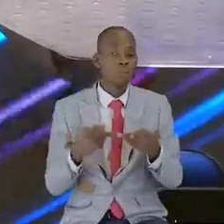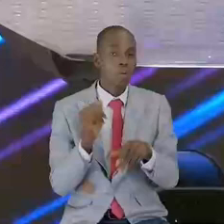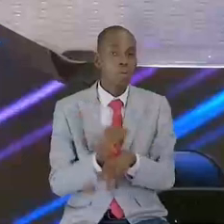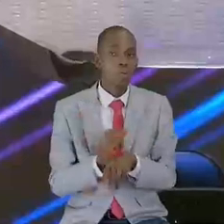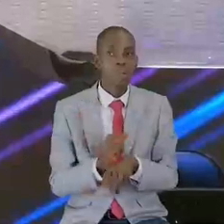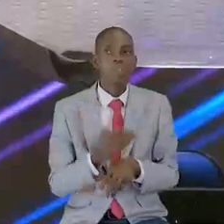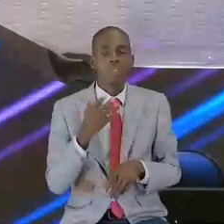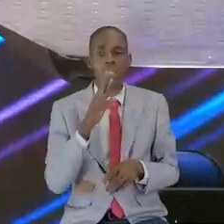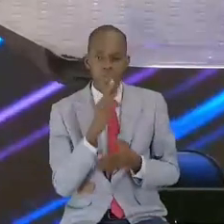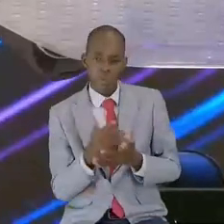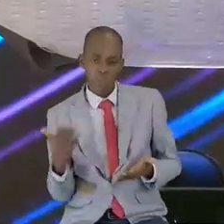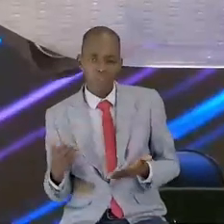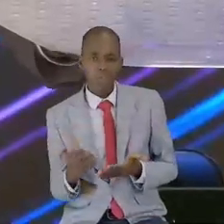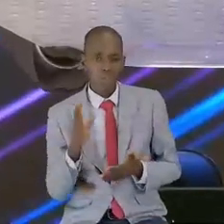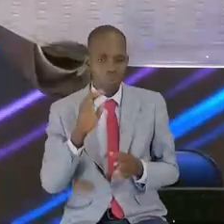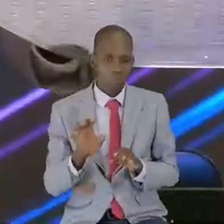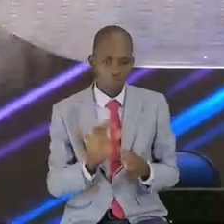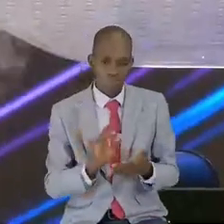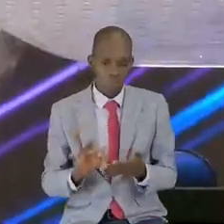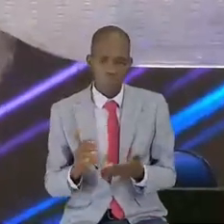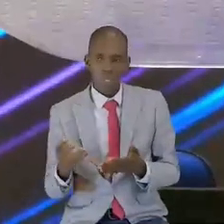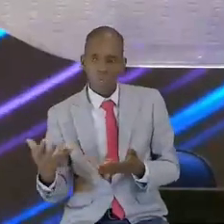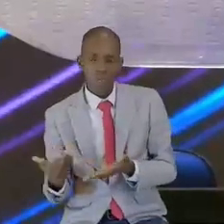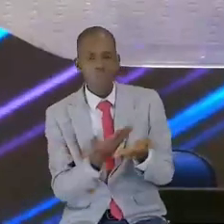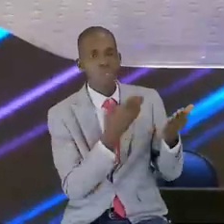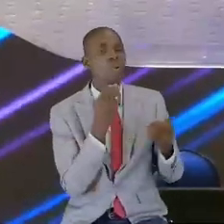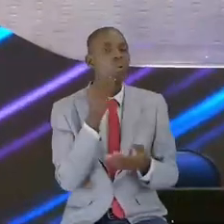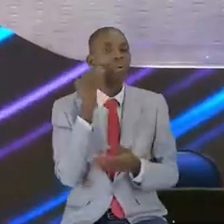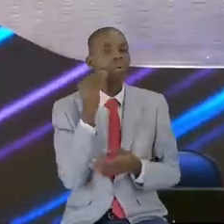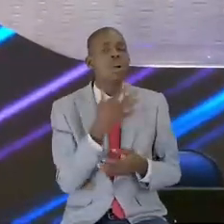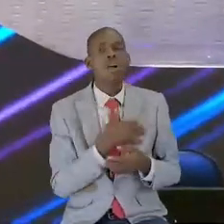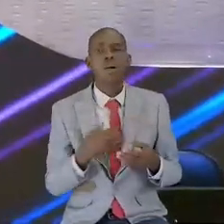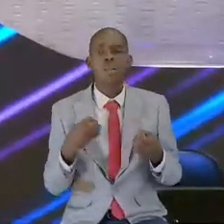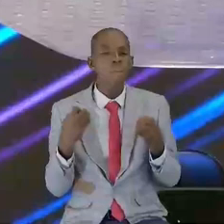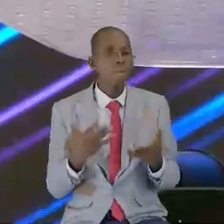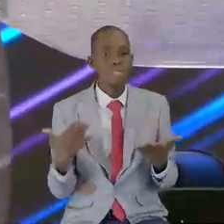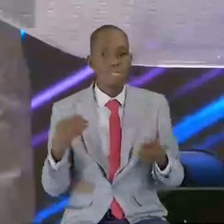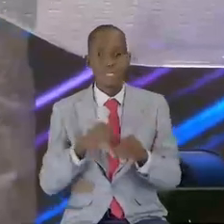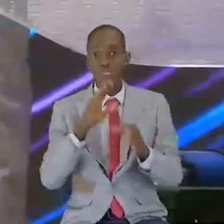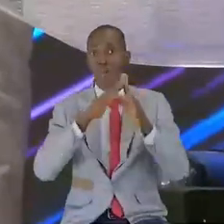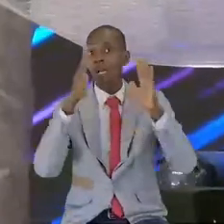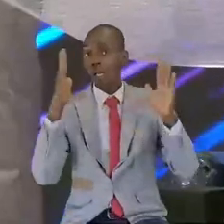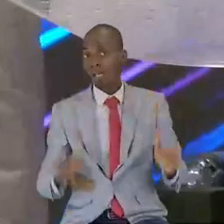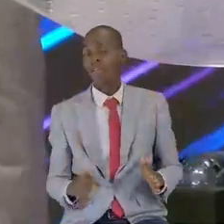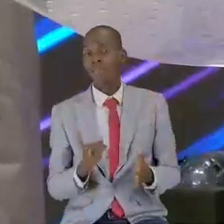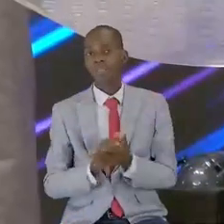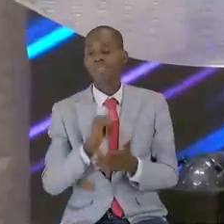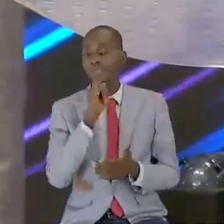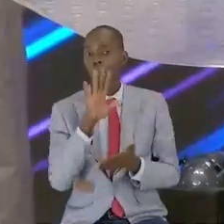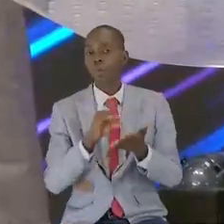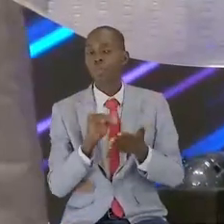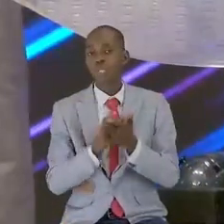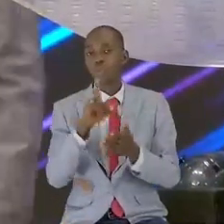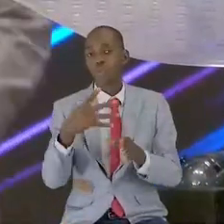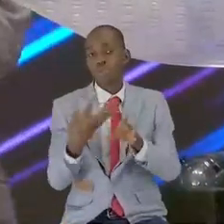censé utiliser ça là-bas. Maintenant, tu amènes ça à la maison. Il y a beaucoup de choses dans ta maison comme ça. Tu as pris ça au